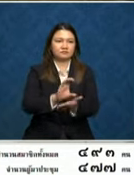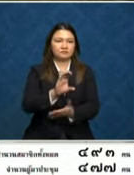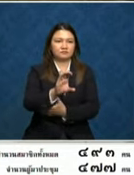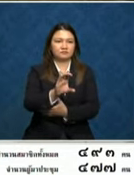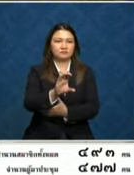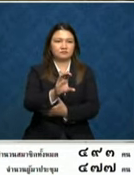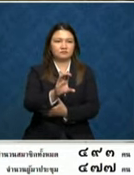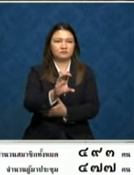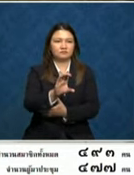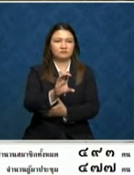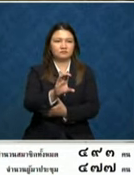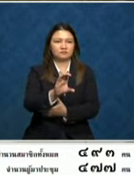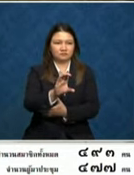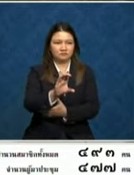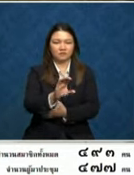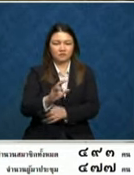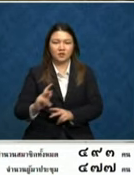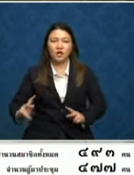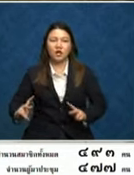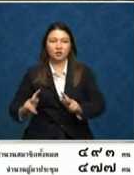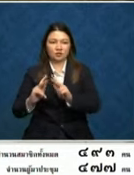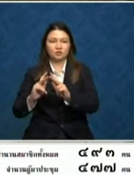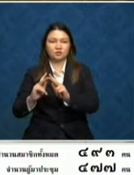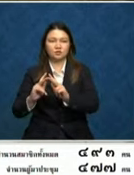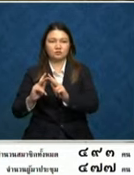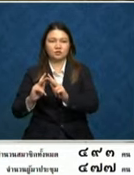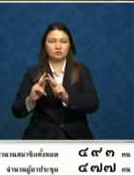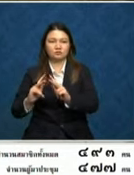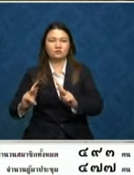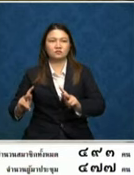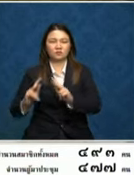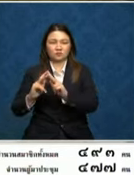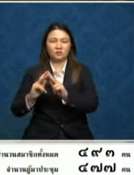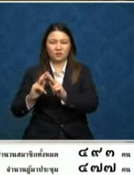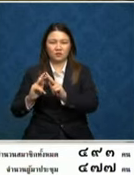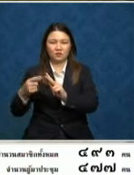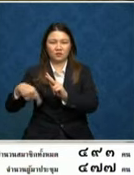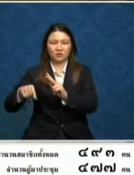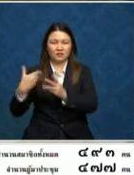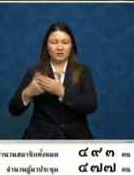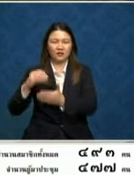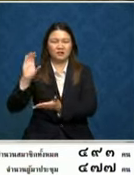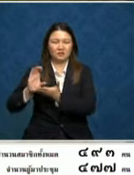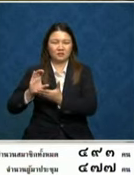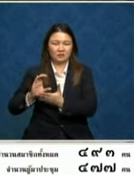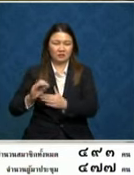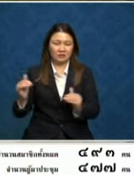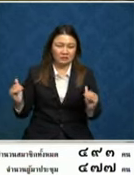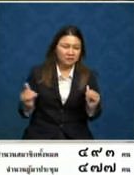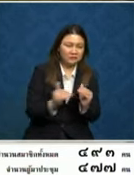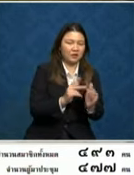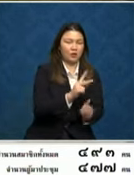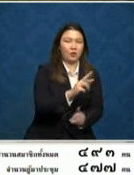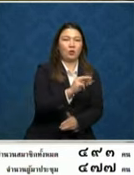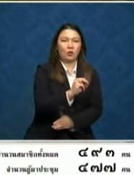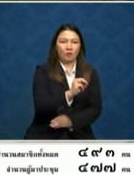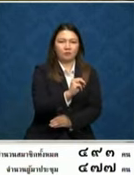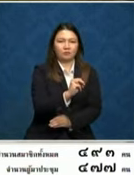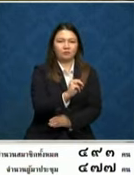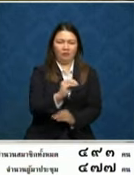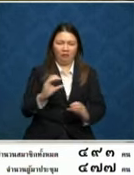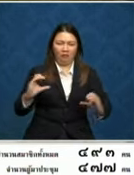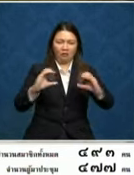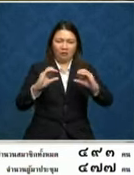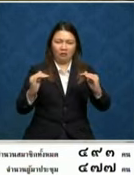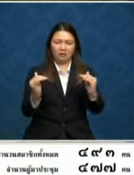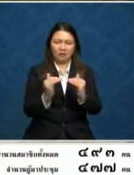บางทีบางกระทรวงก็ไม่เท่ากับกรมๆหนึ่งของกระทรวงเลยนะครับเพราะฉะนั้นการที่จะ